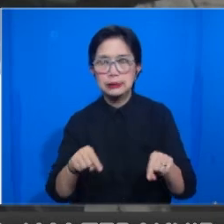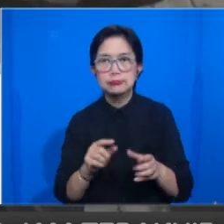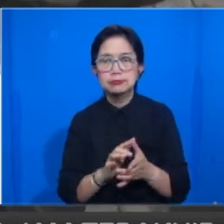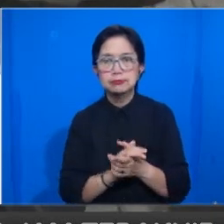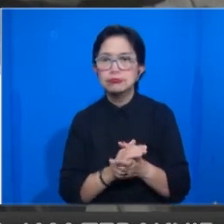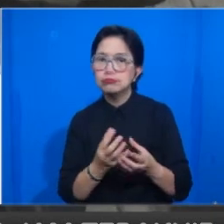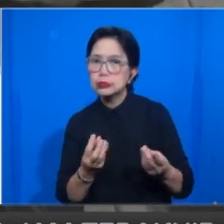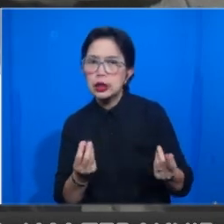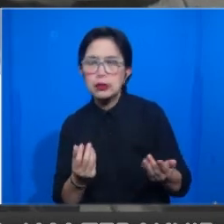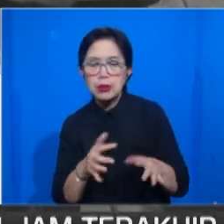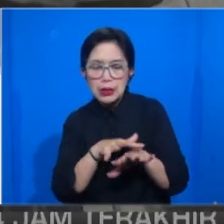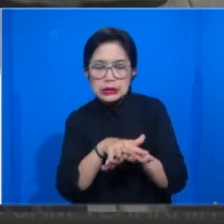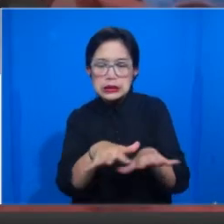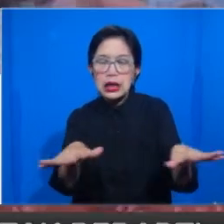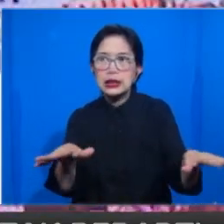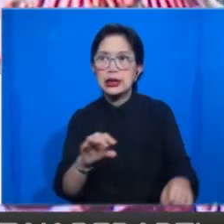lain.